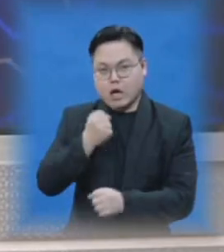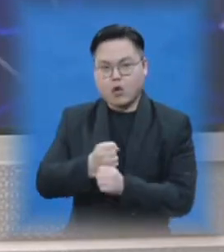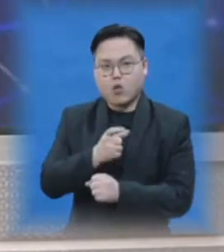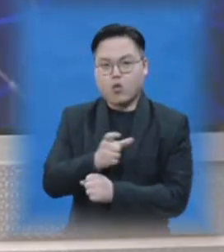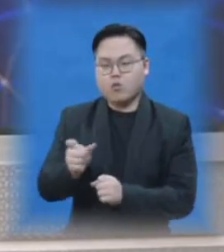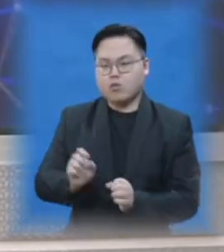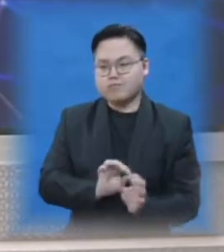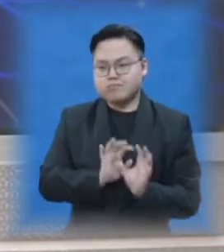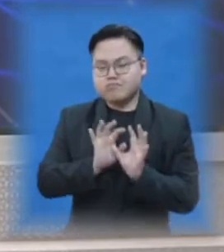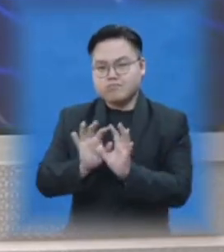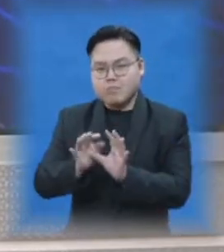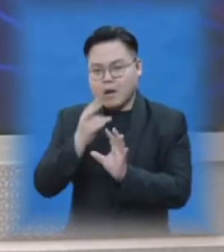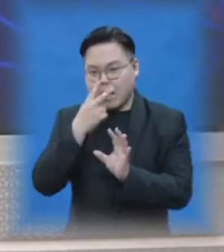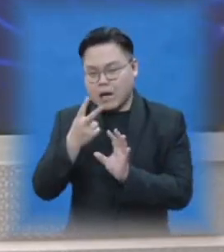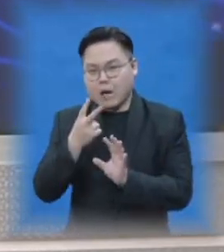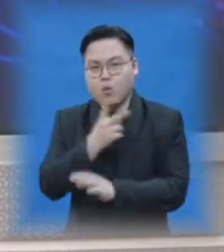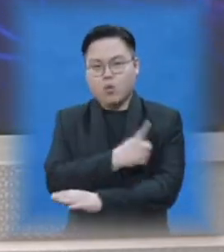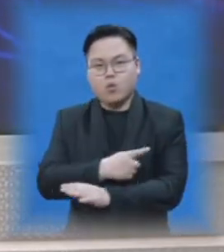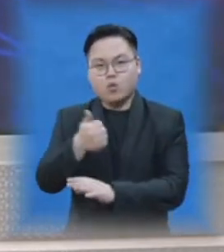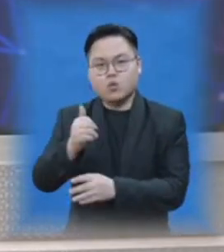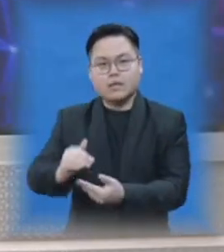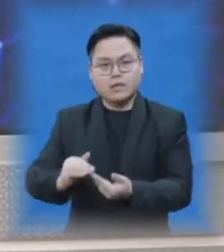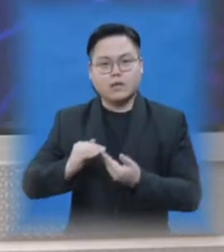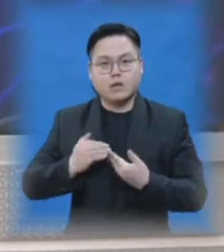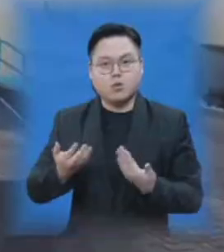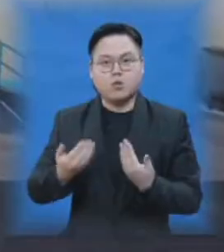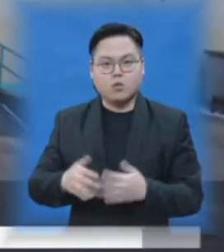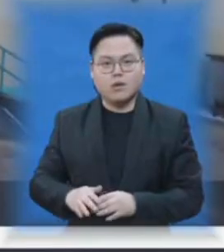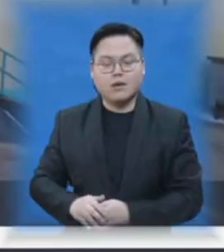хүмүүс ажиллаж дунд хугацааны үр дүнтэй танилцлаа.